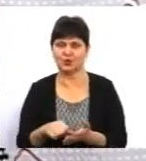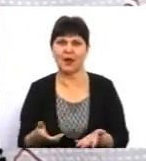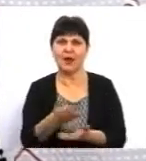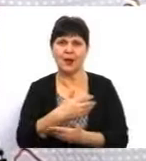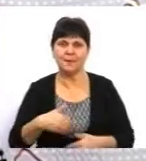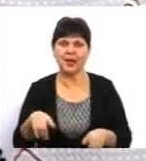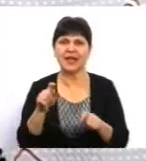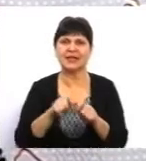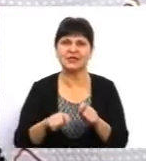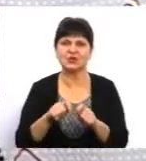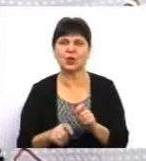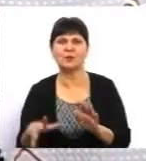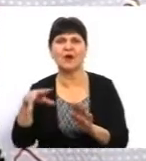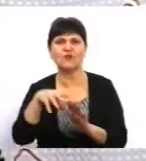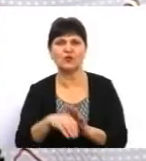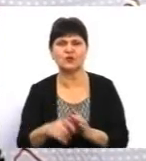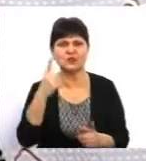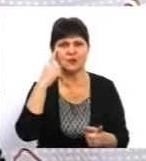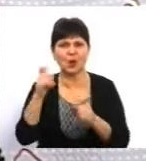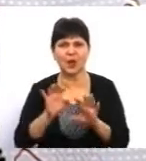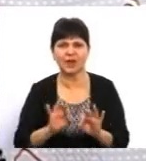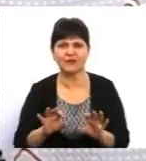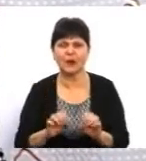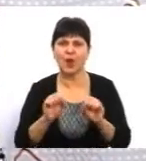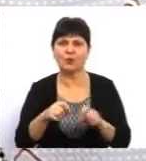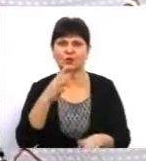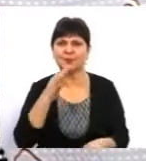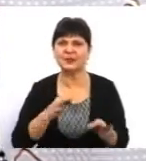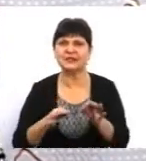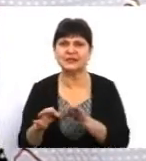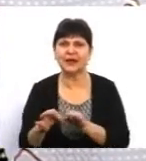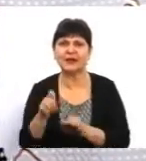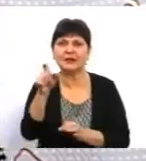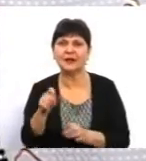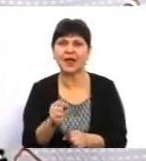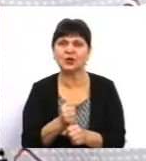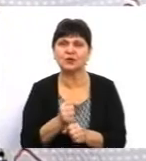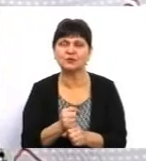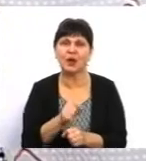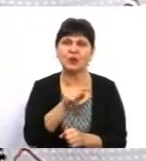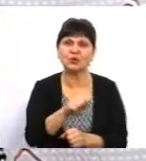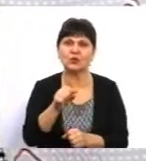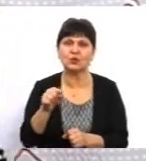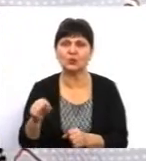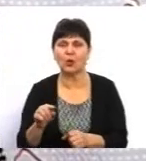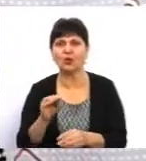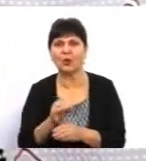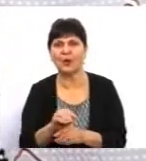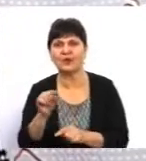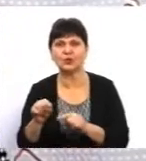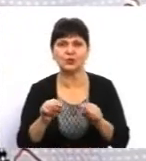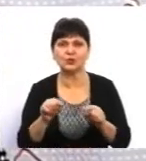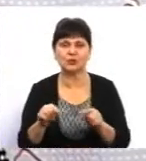вносимо інформацію, ми можемо підказати розробникам, що зручніше було б зробити те чи інше, додати ту чи іншу